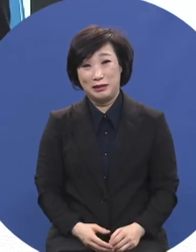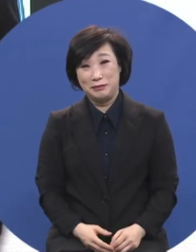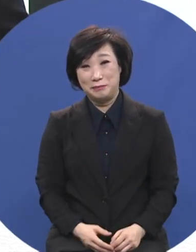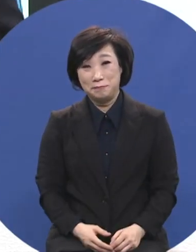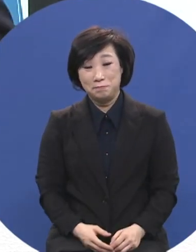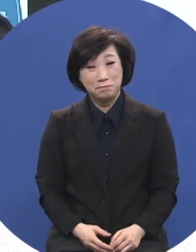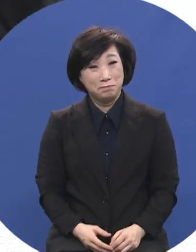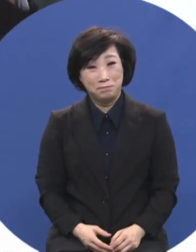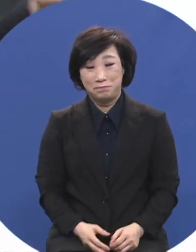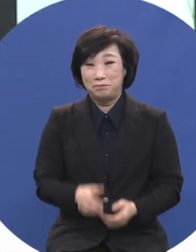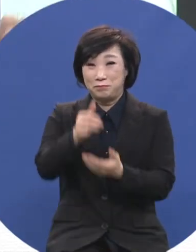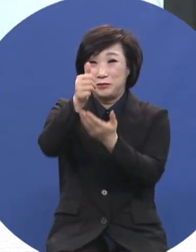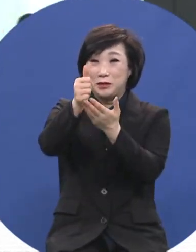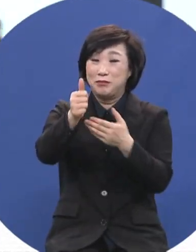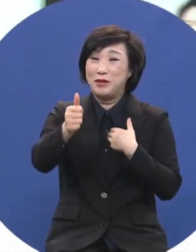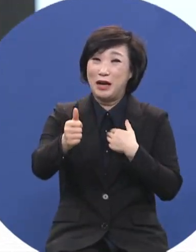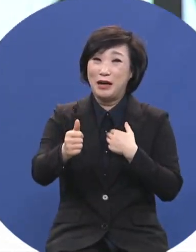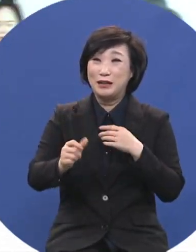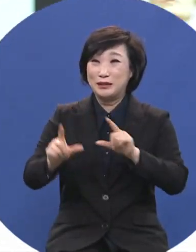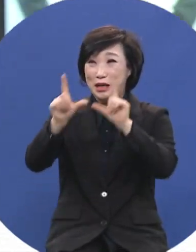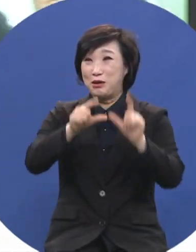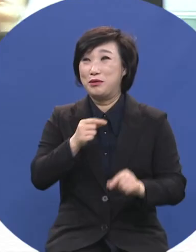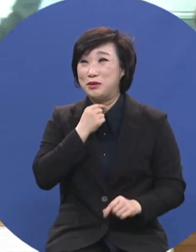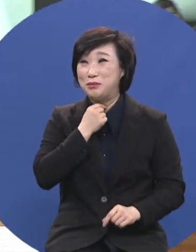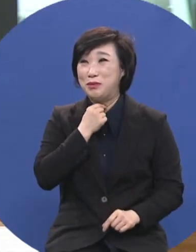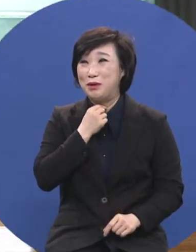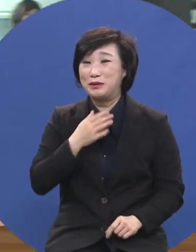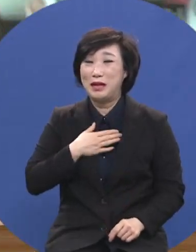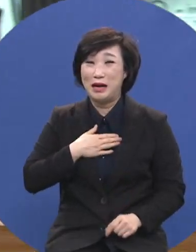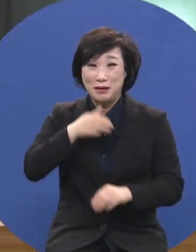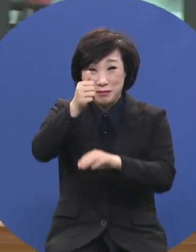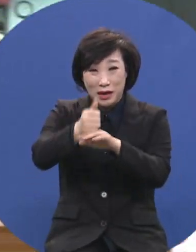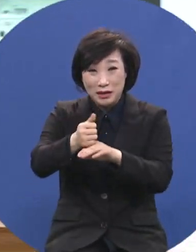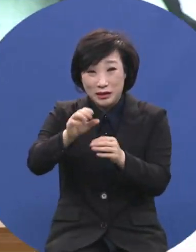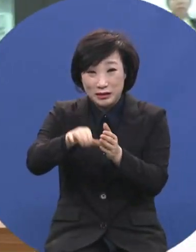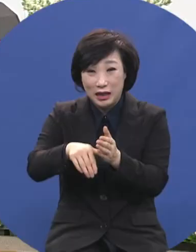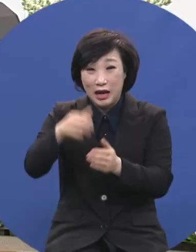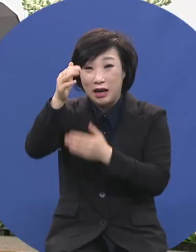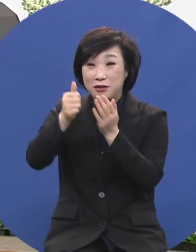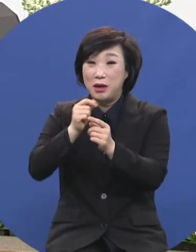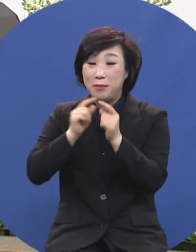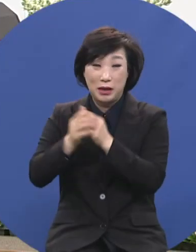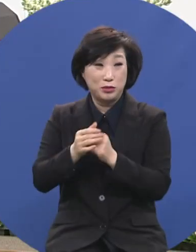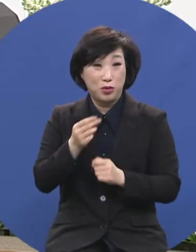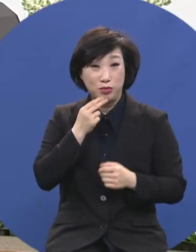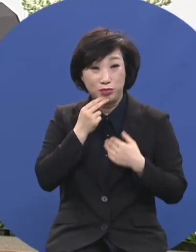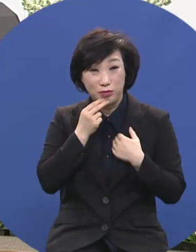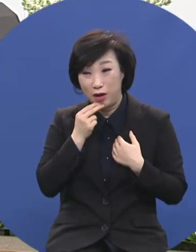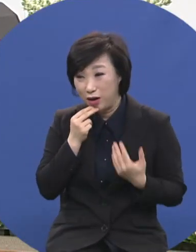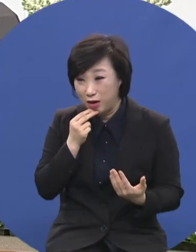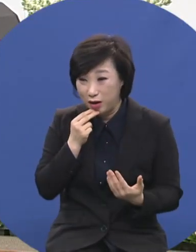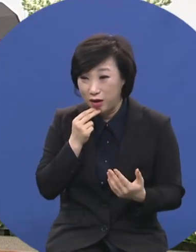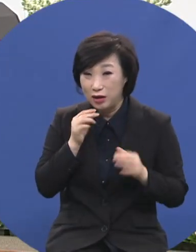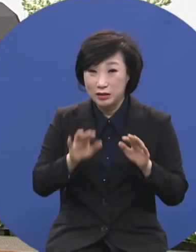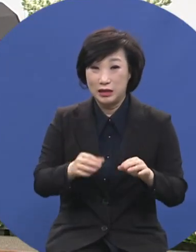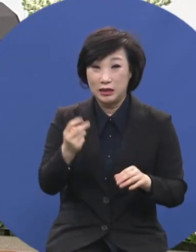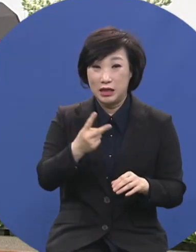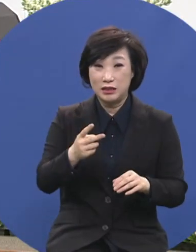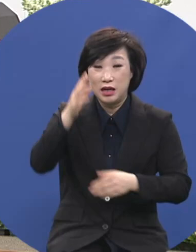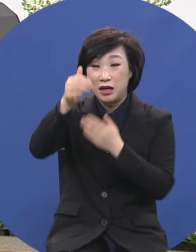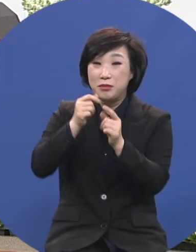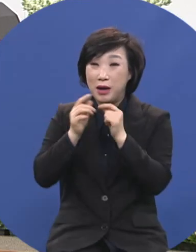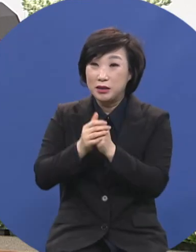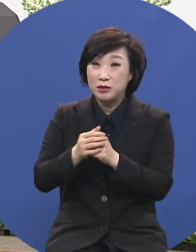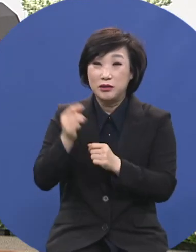역사. 주님, 나 살고 싶어요. 마지막에는 하나님의 말씀이 없이는 이제 다시는 하나님